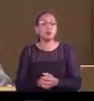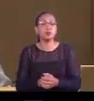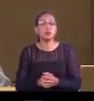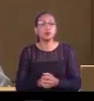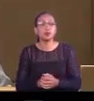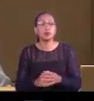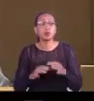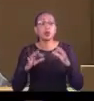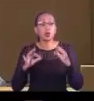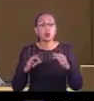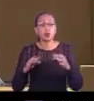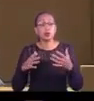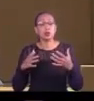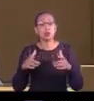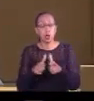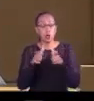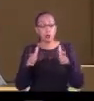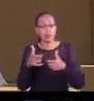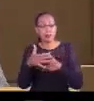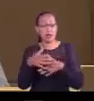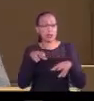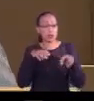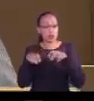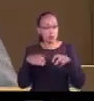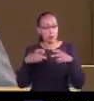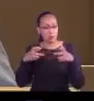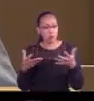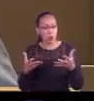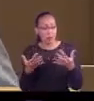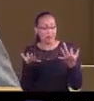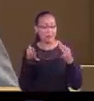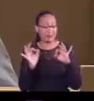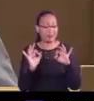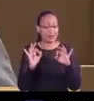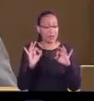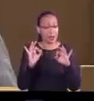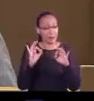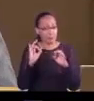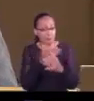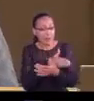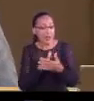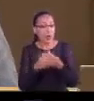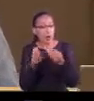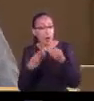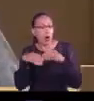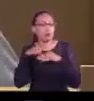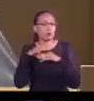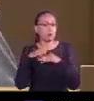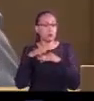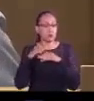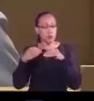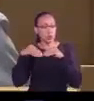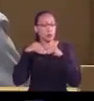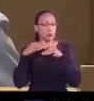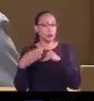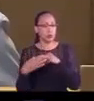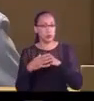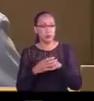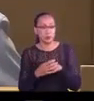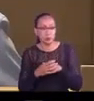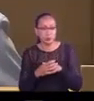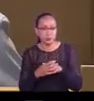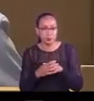Donc, Martinique Transport souhaite 10 millions de plus en 2022 que ceux qui ont été accordés en